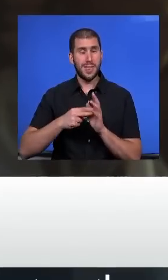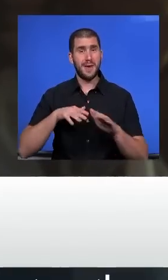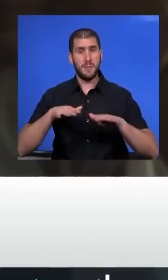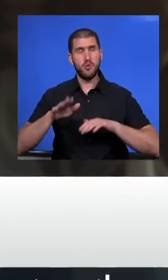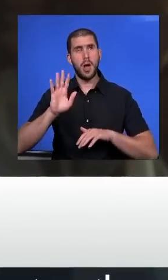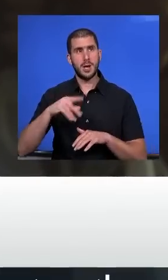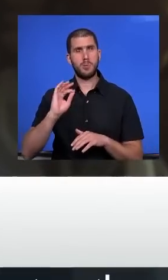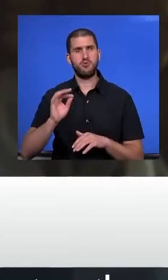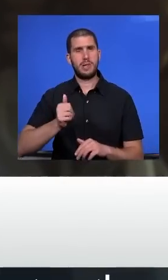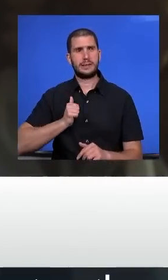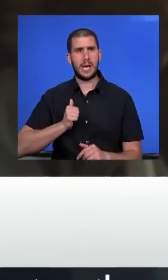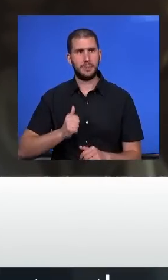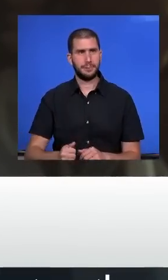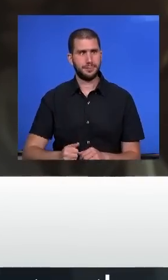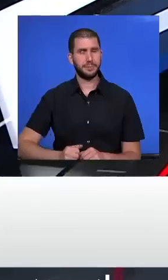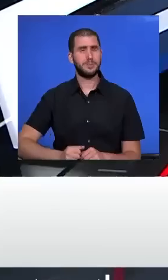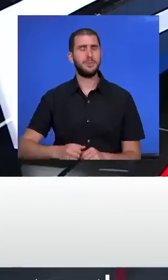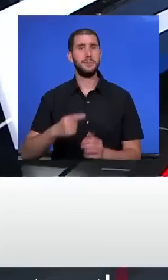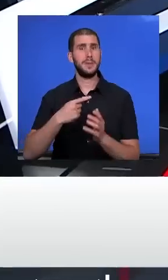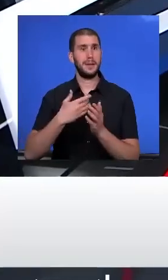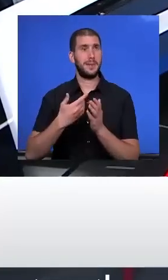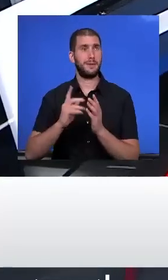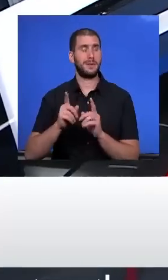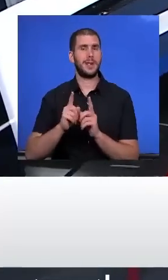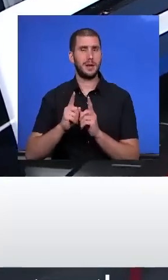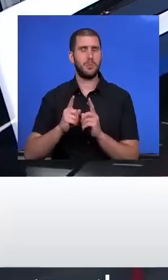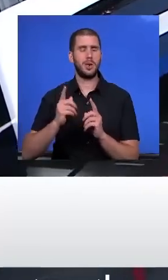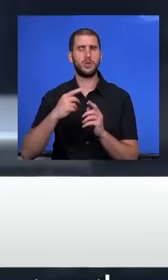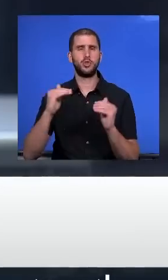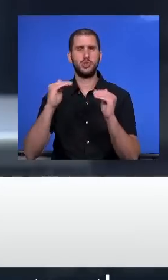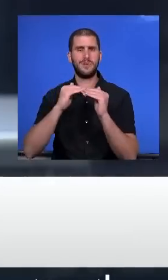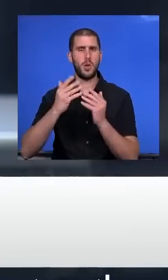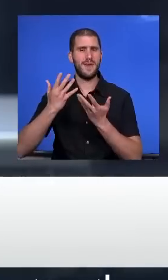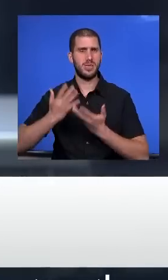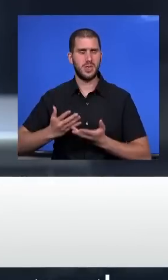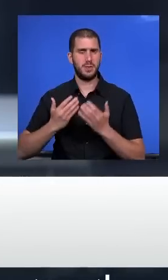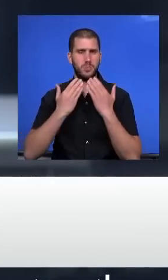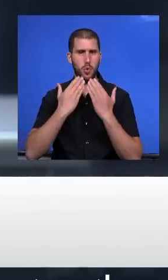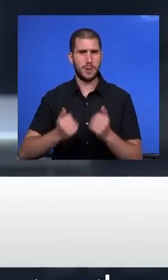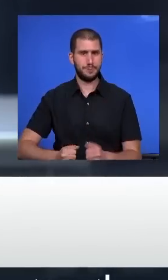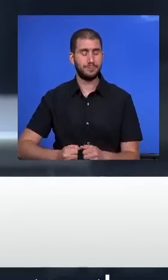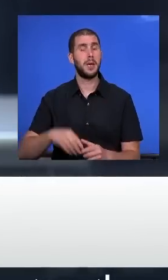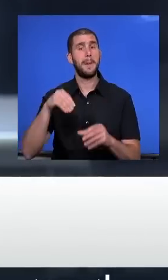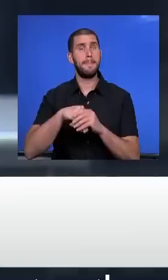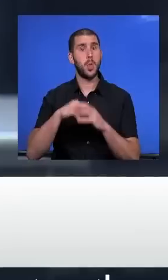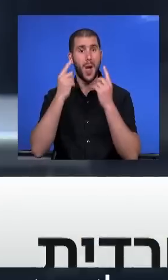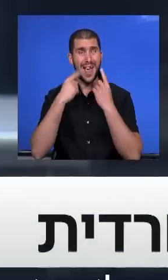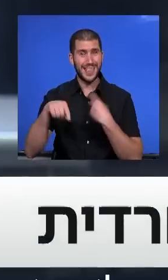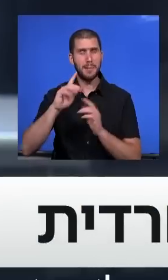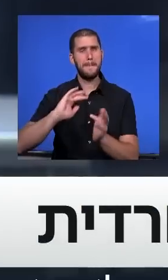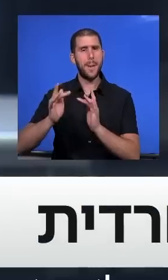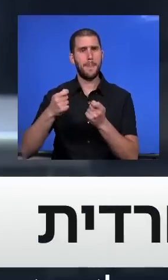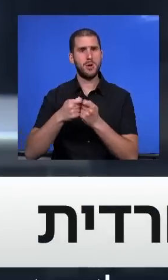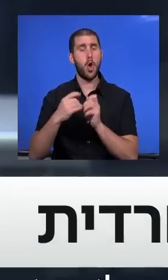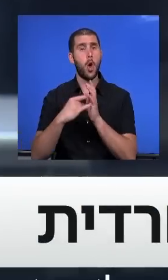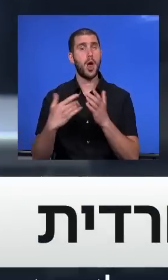גם מצד צה"ל. ויתור על השוויון בנטל, זה מה שזה. כן. תודה רבה. רואי, ובתוך הזרמים החרדיים, מחלוקת סביב החוק